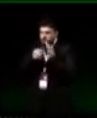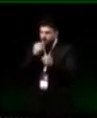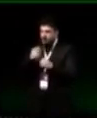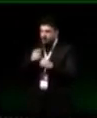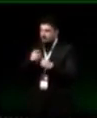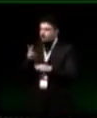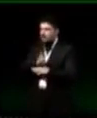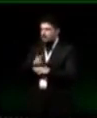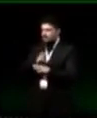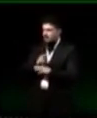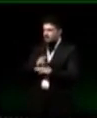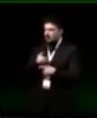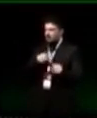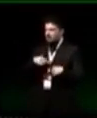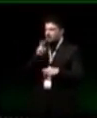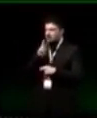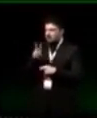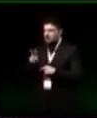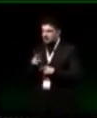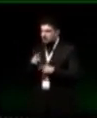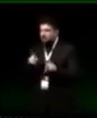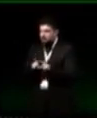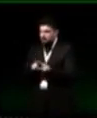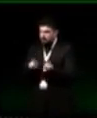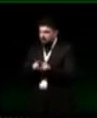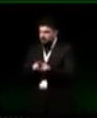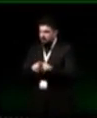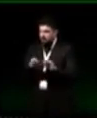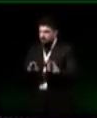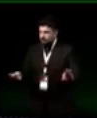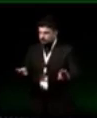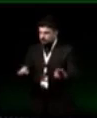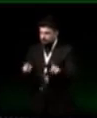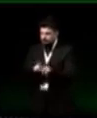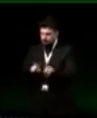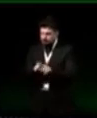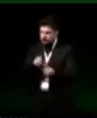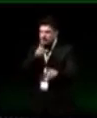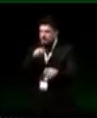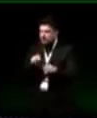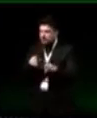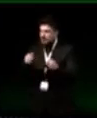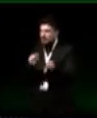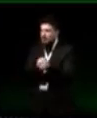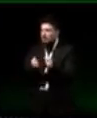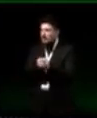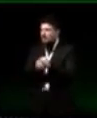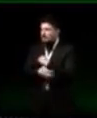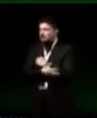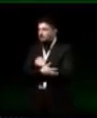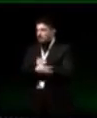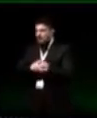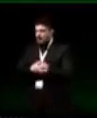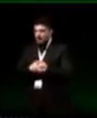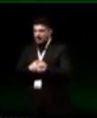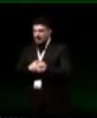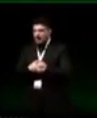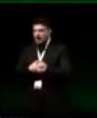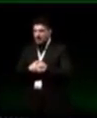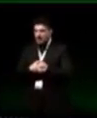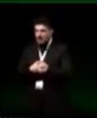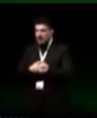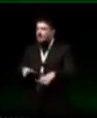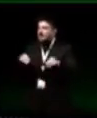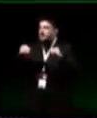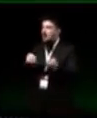diciamo quotidianamente noi, lo dice Gentiloni nella sua azione di governo, bisogna combattere la povertà, a cominciare dalle